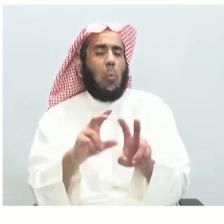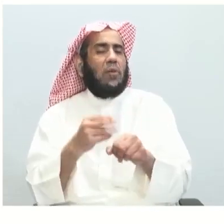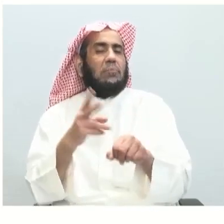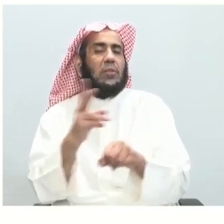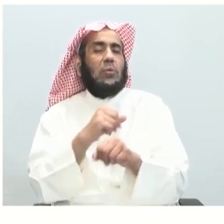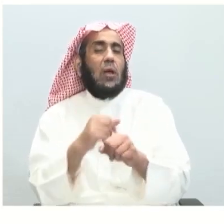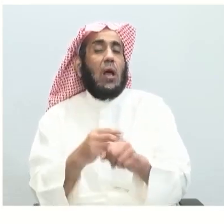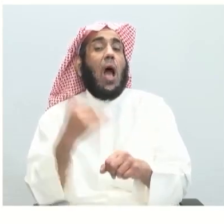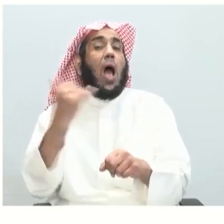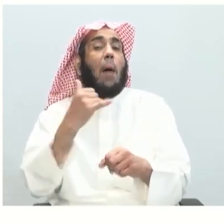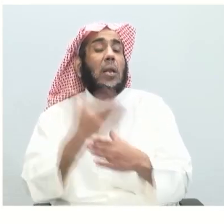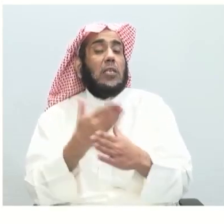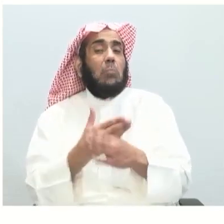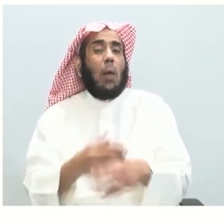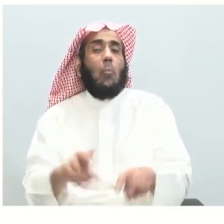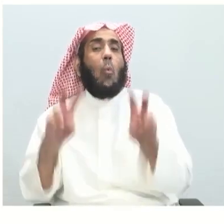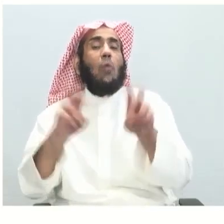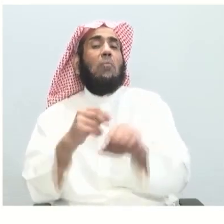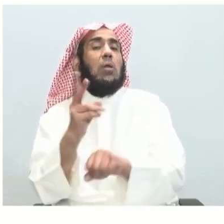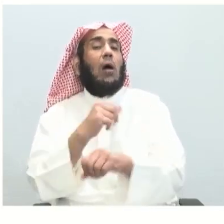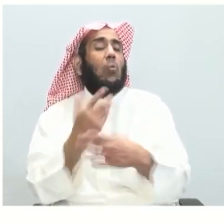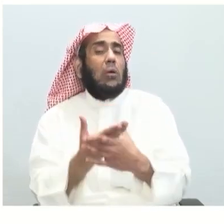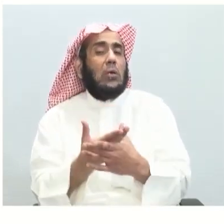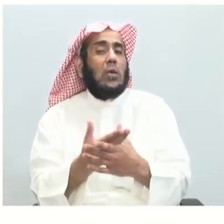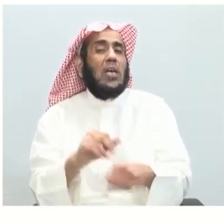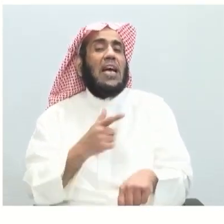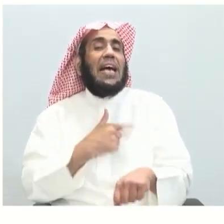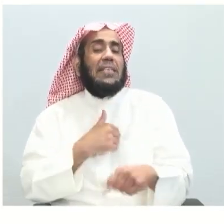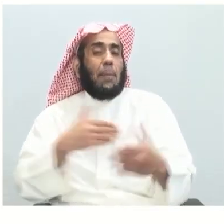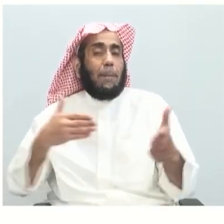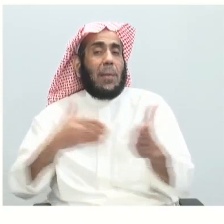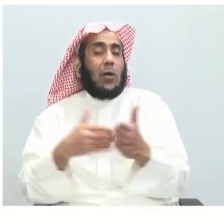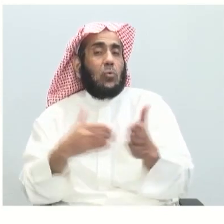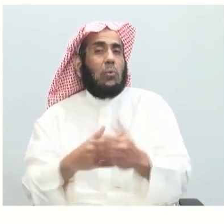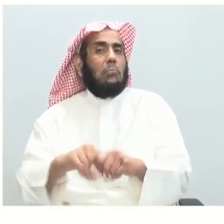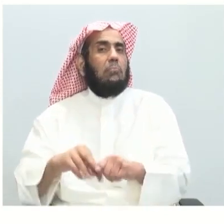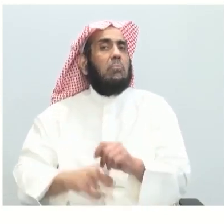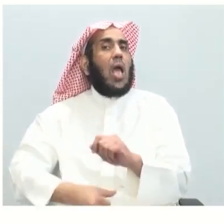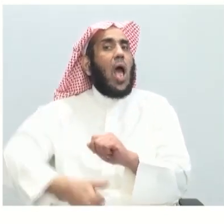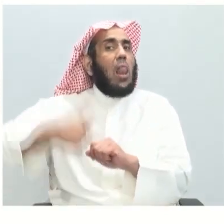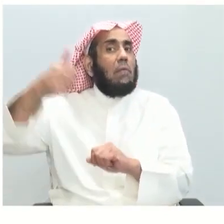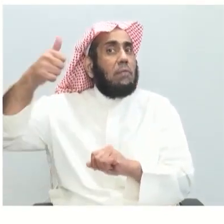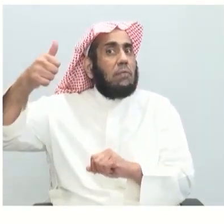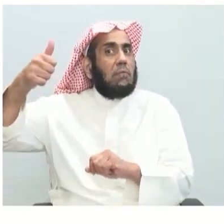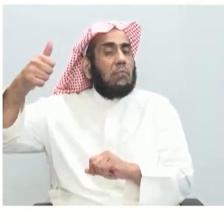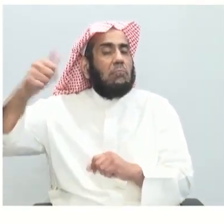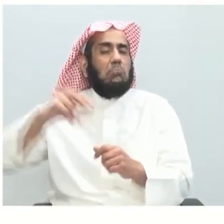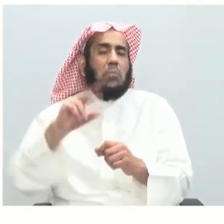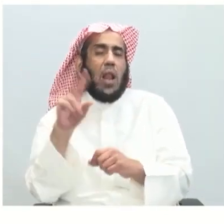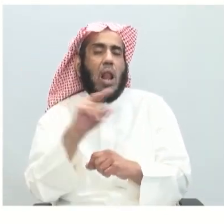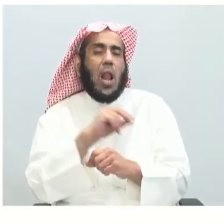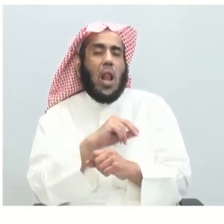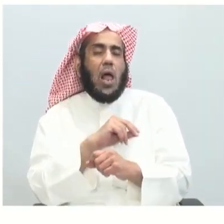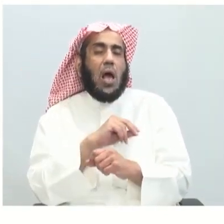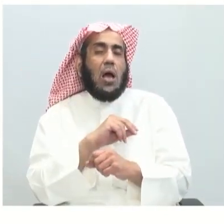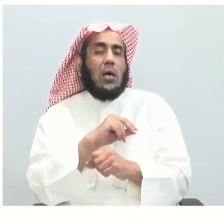التنوين اهم الاسباب المانعه من الصرف ان يكون الاسم مختوما بالف نقول